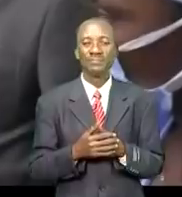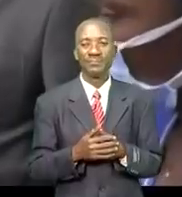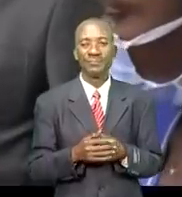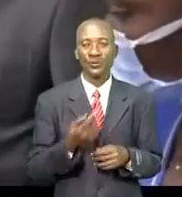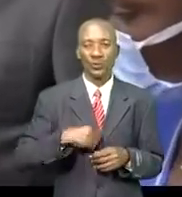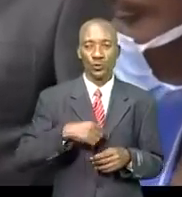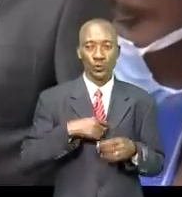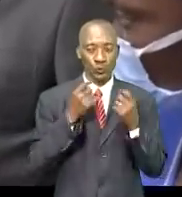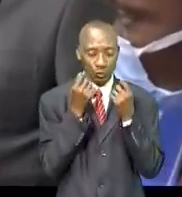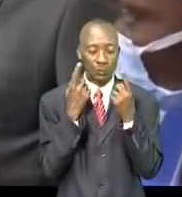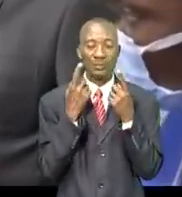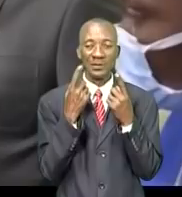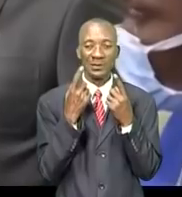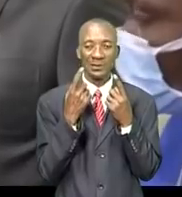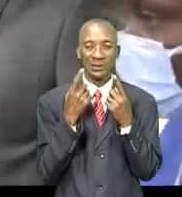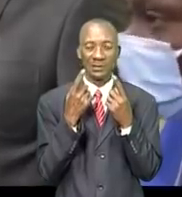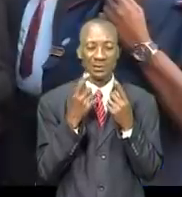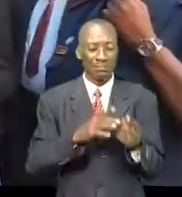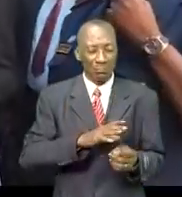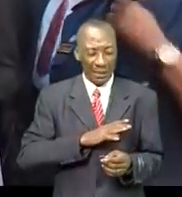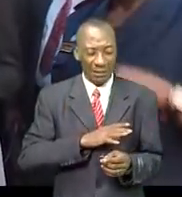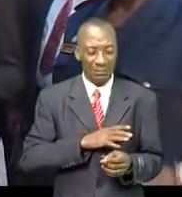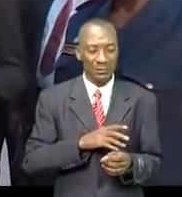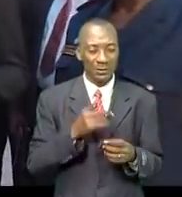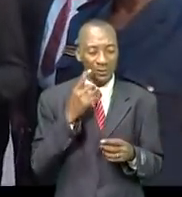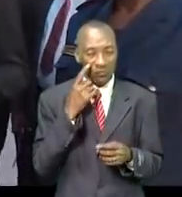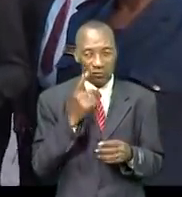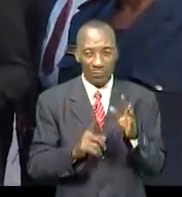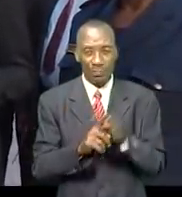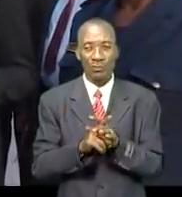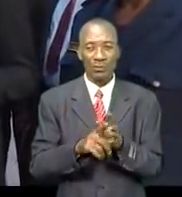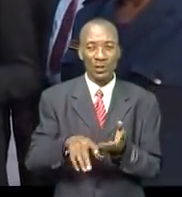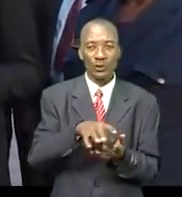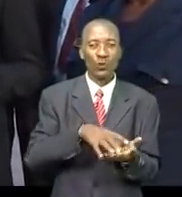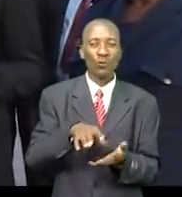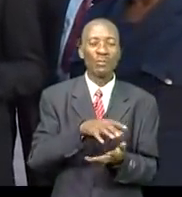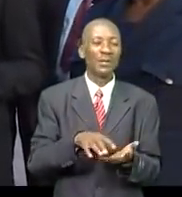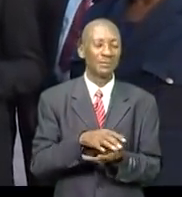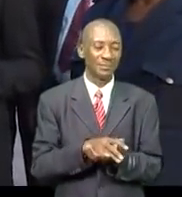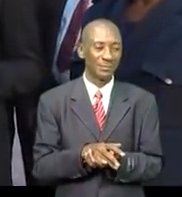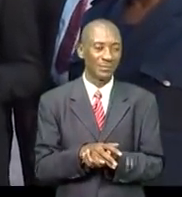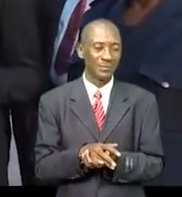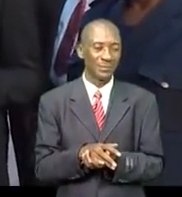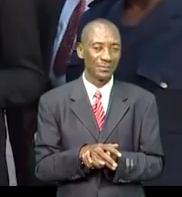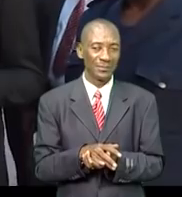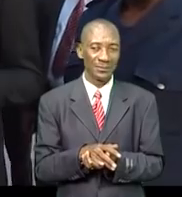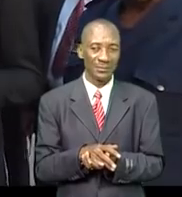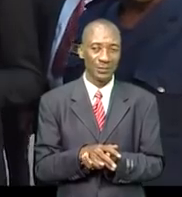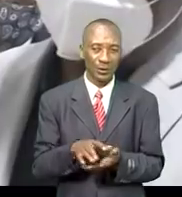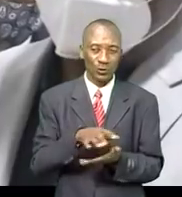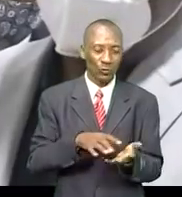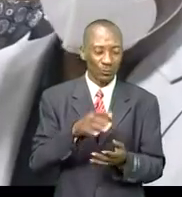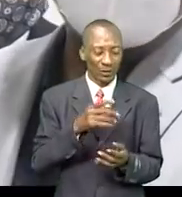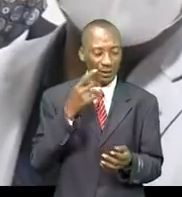choqués. Choqué de voir la barbarie avec laquelle on a touché au symbole de